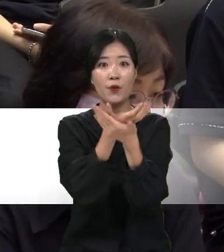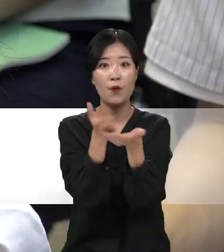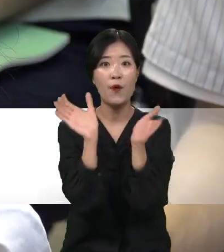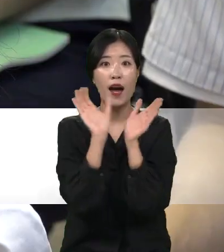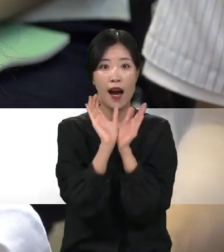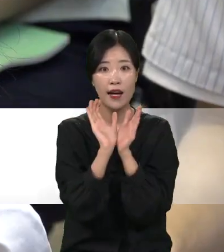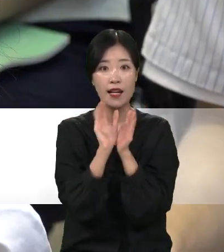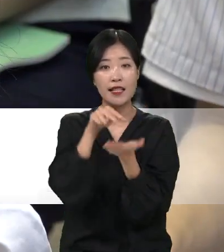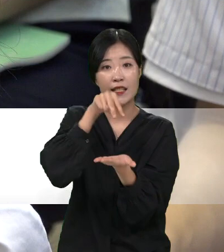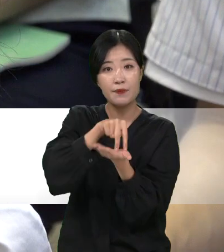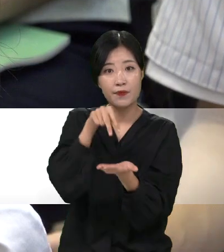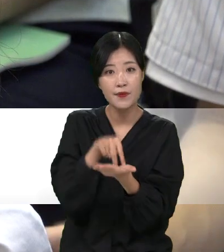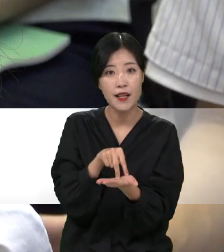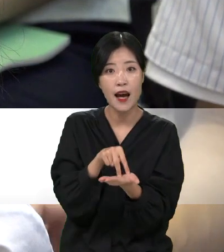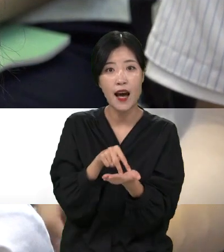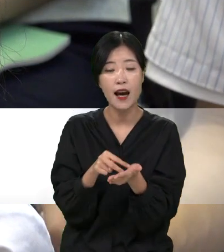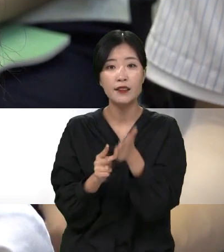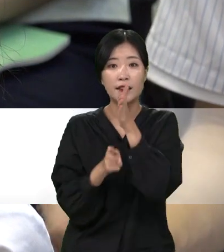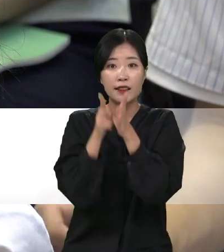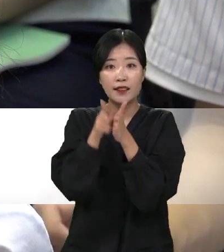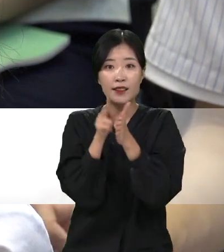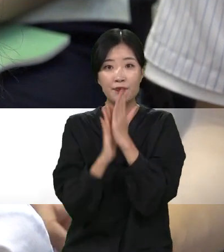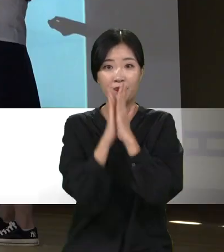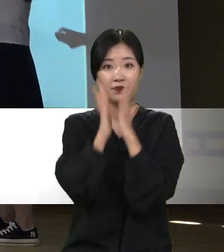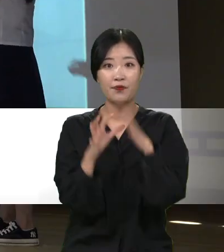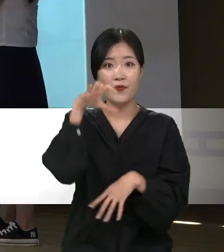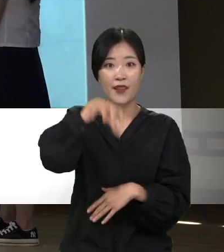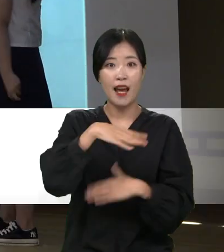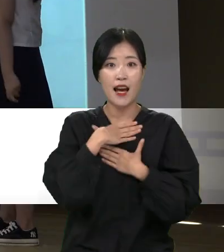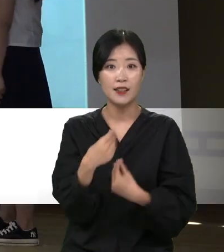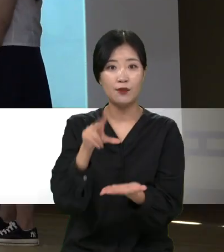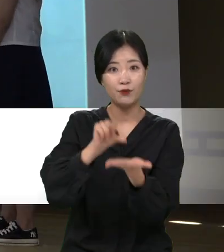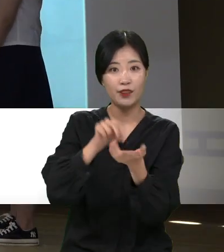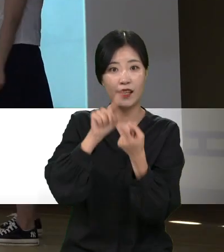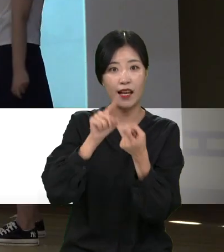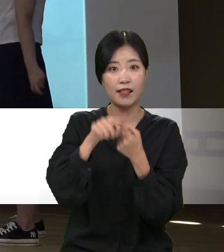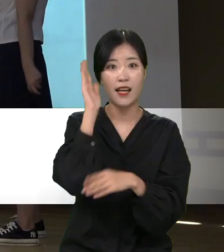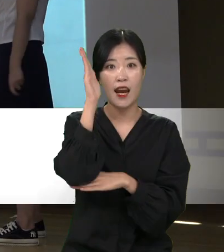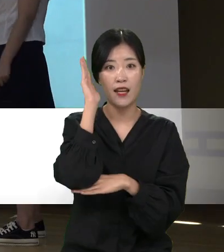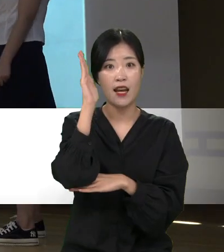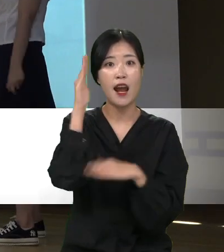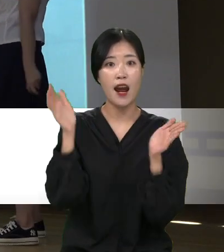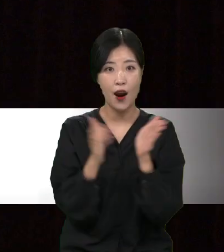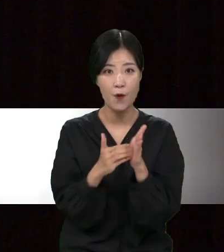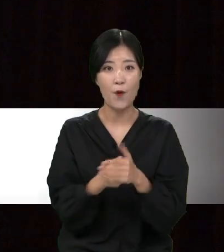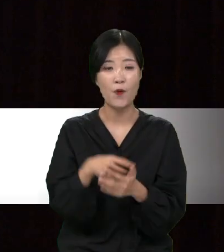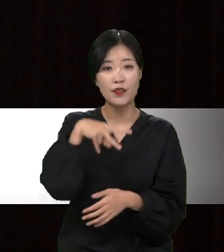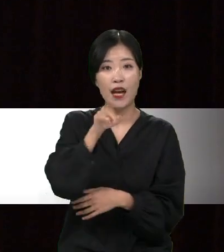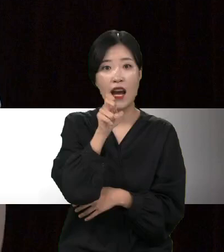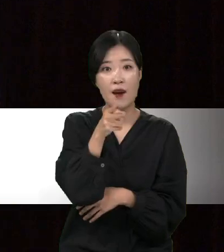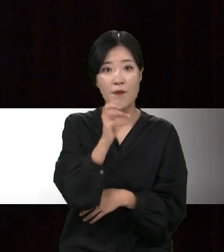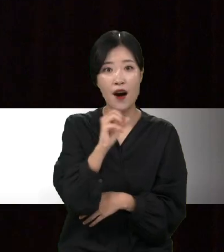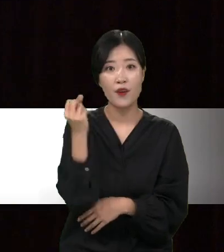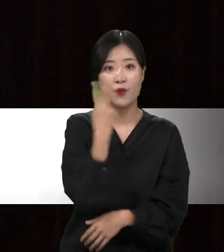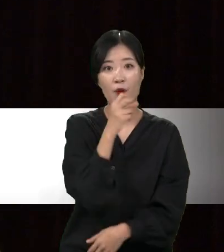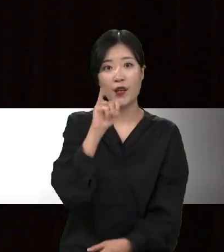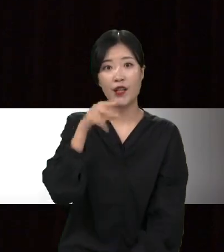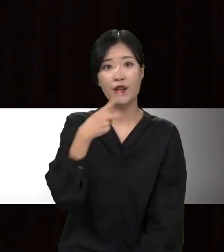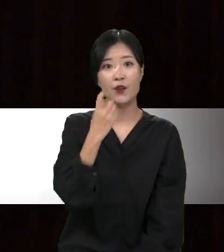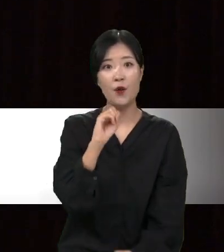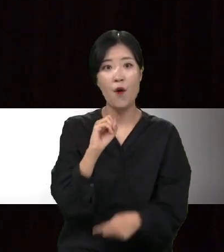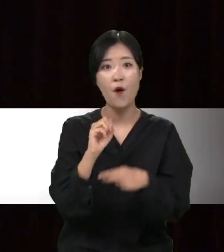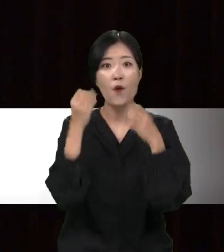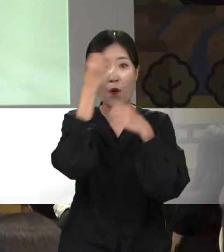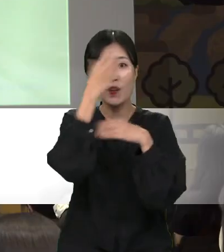중 그린웨이 는 어린 청소년 의 관점에서 본 철길 숲에 안전 문제에 대해 얘기했고 3명 고 도시재생과 이동구